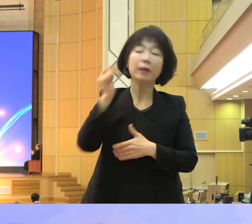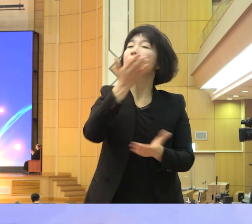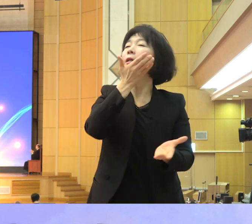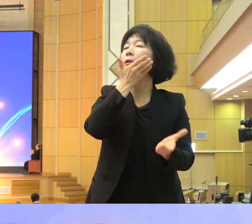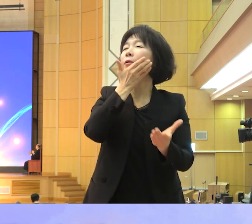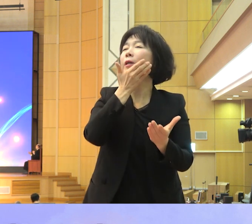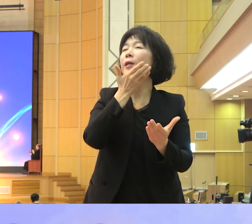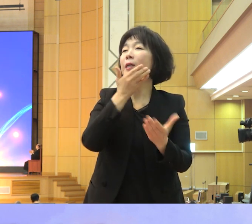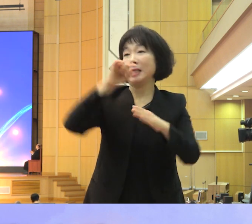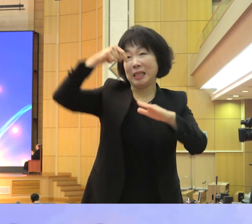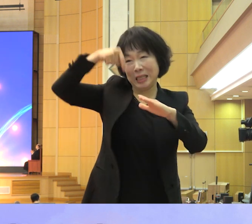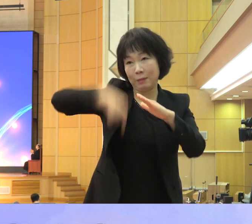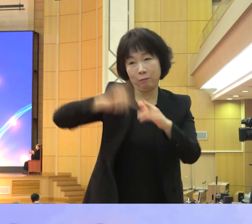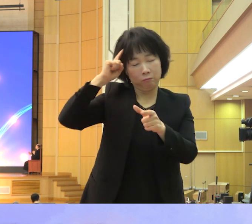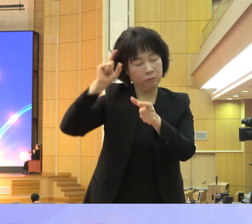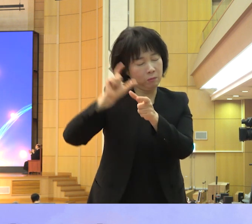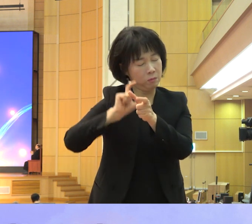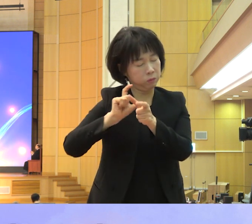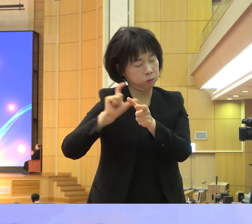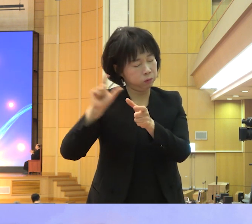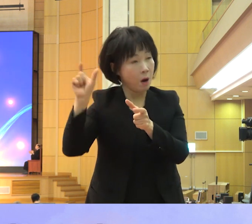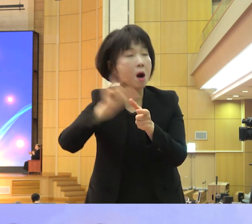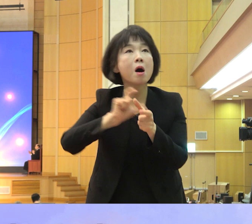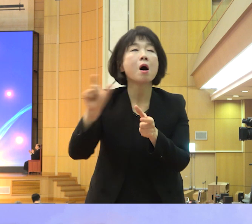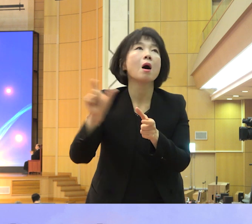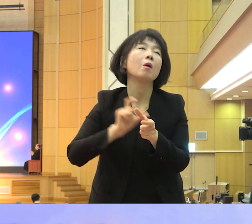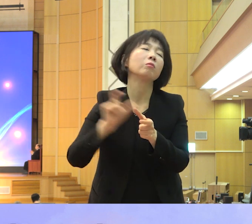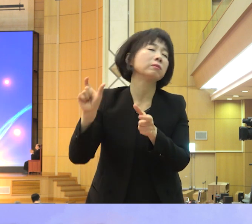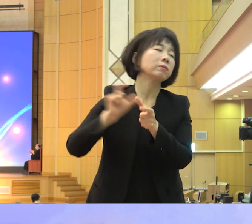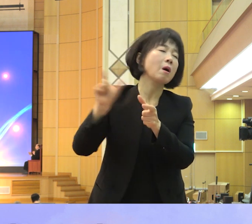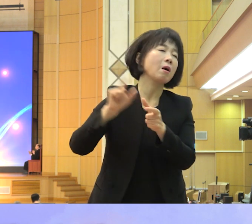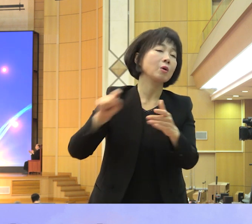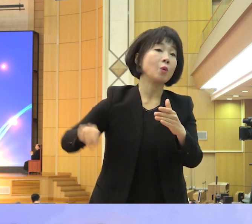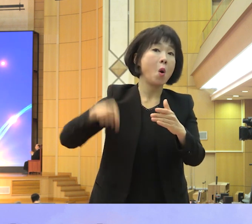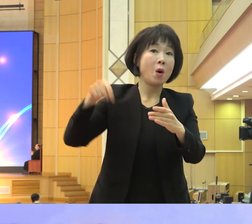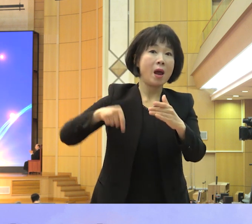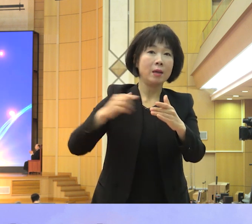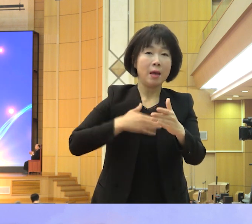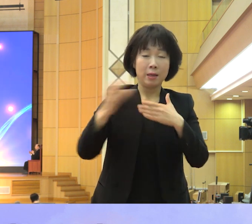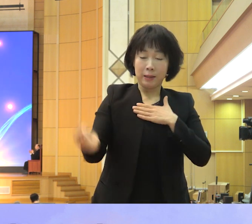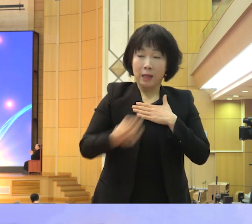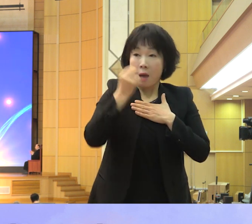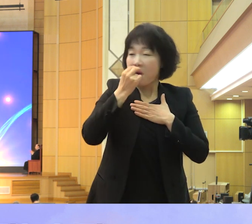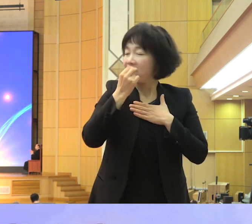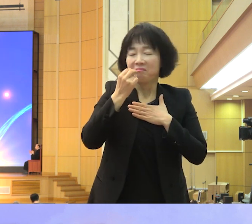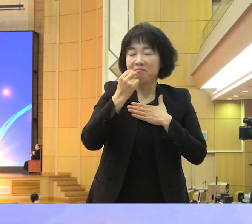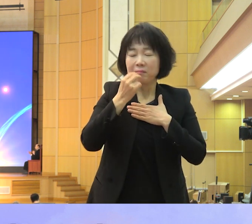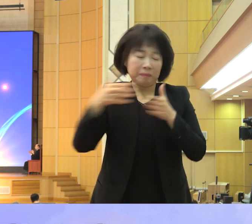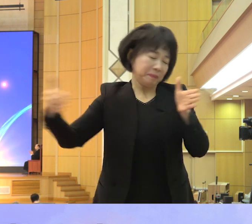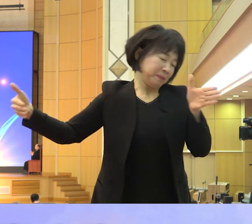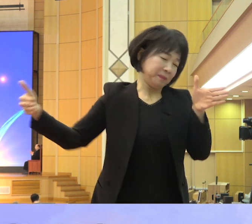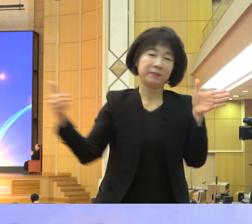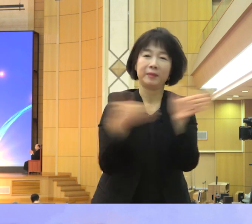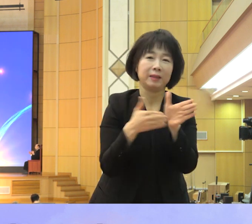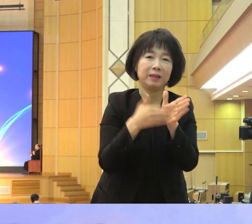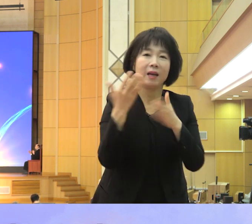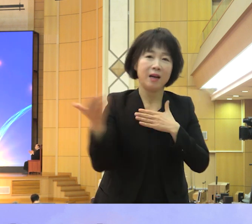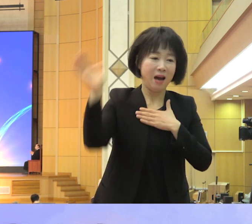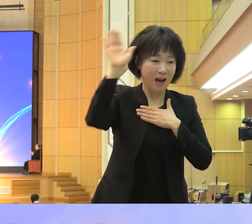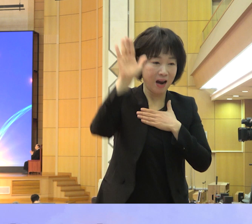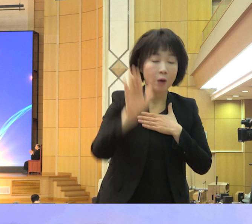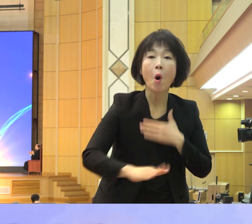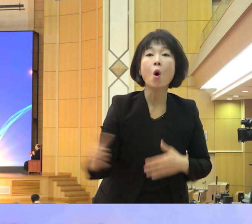흐르고 이 깊은 고독 속에 내 생명